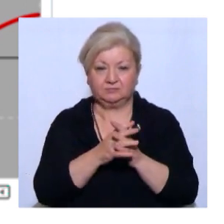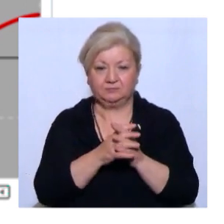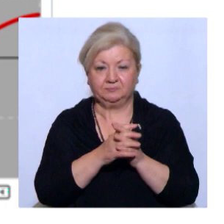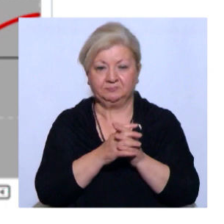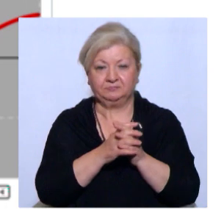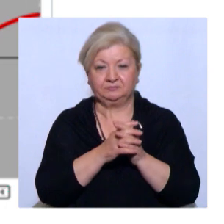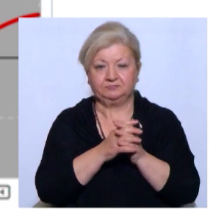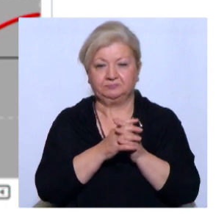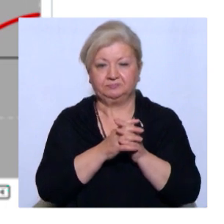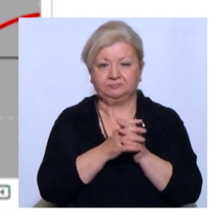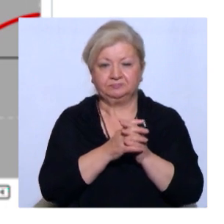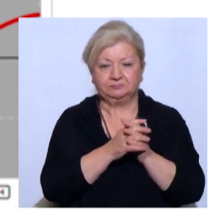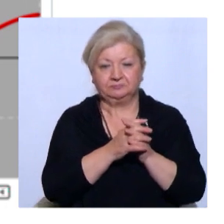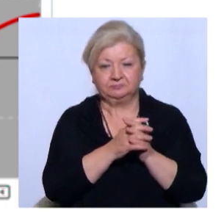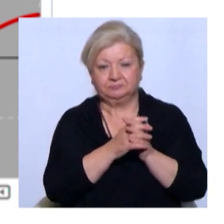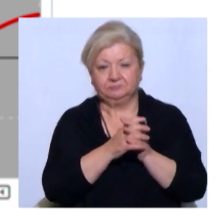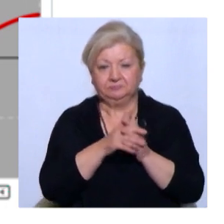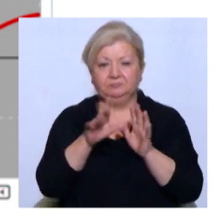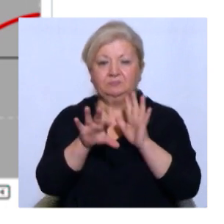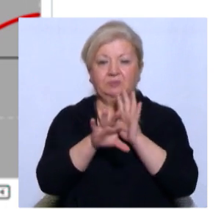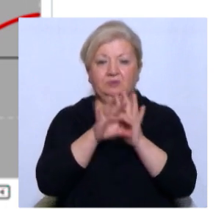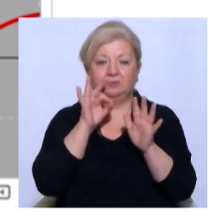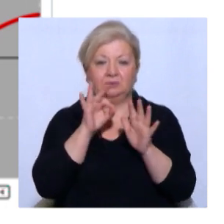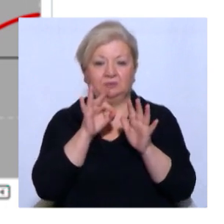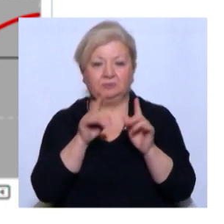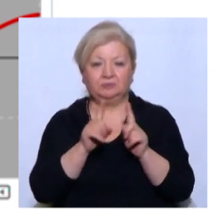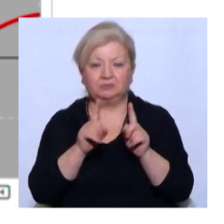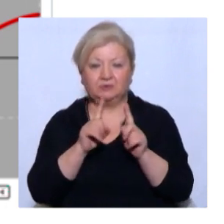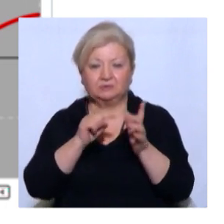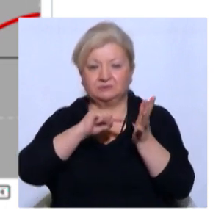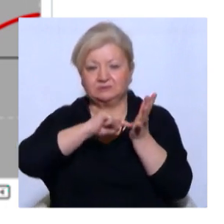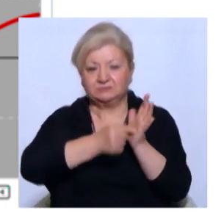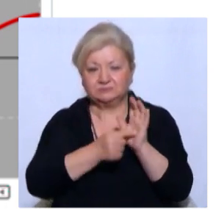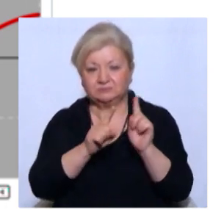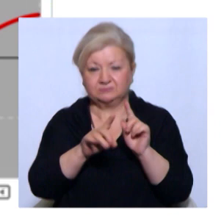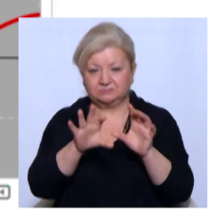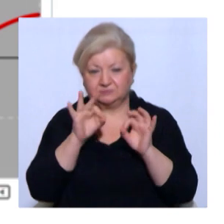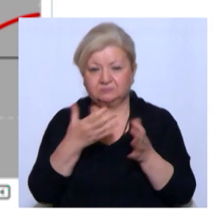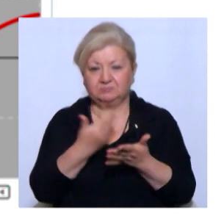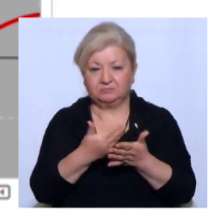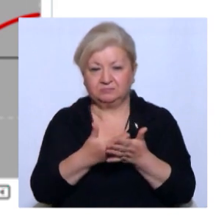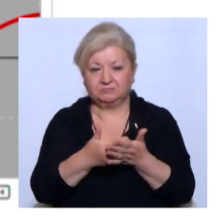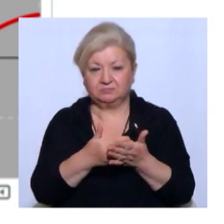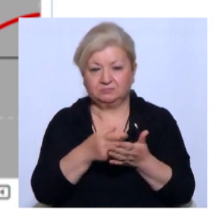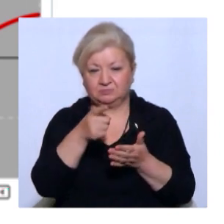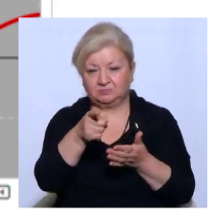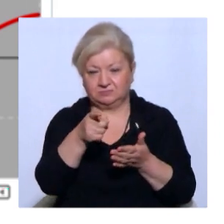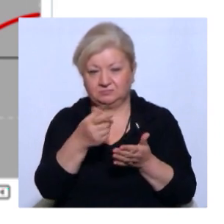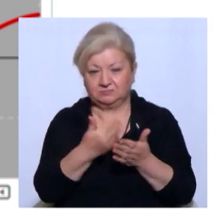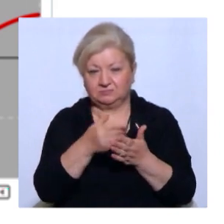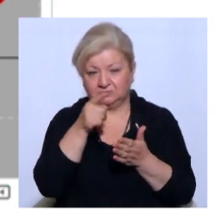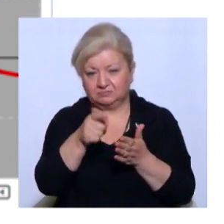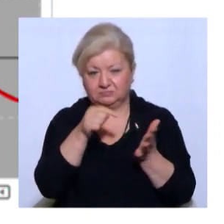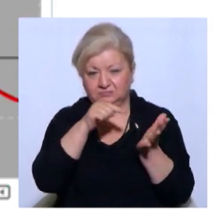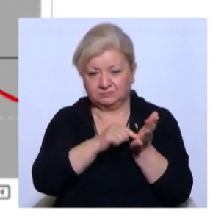ავირჩიოთ რაღაცა წერტილი, მაგალითად აი აქ, და